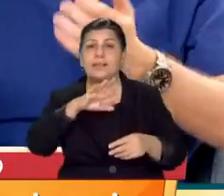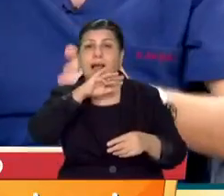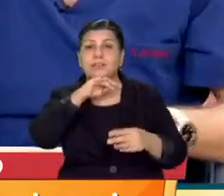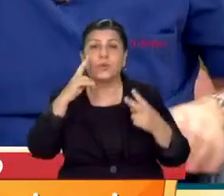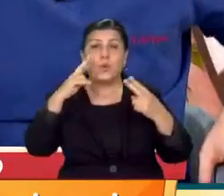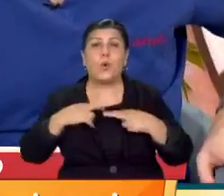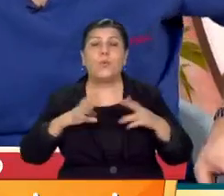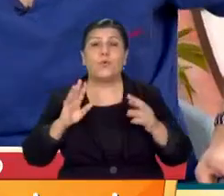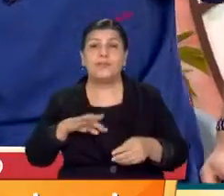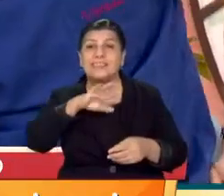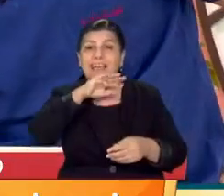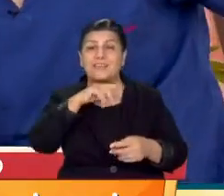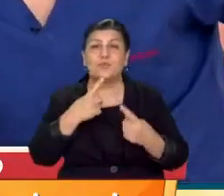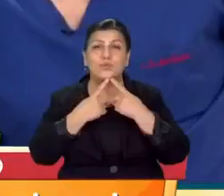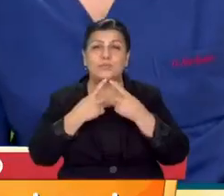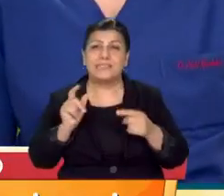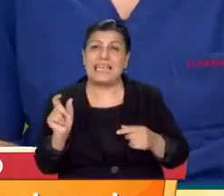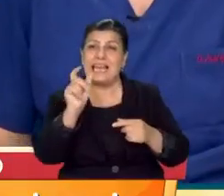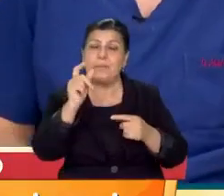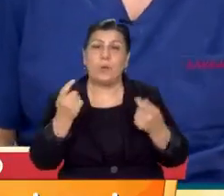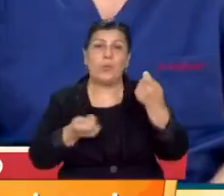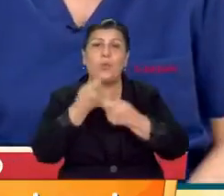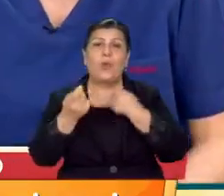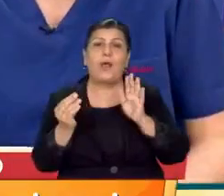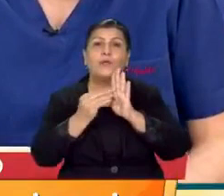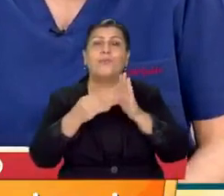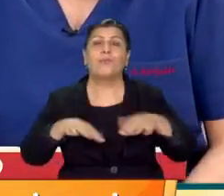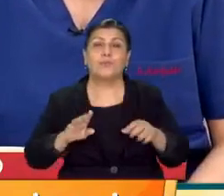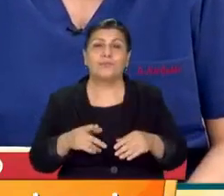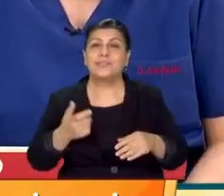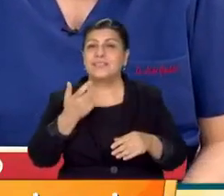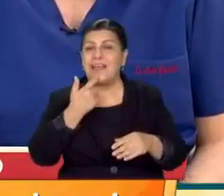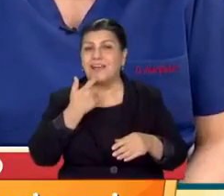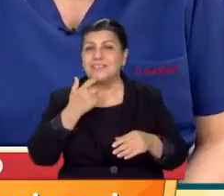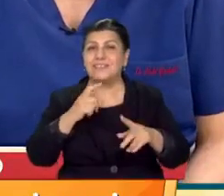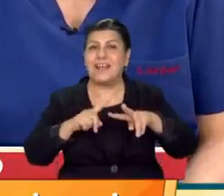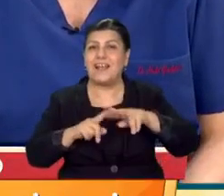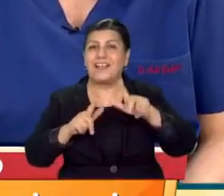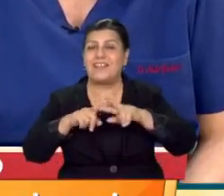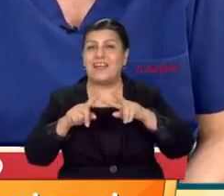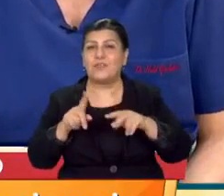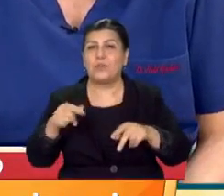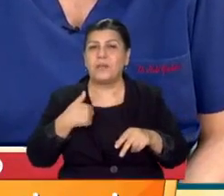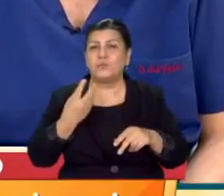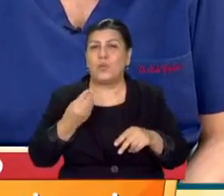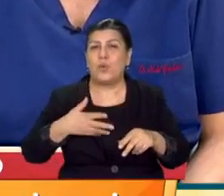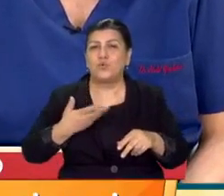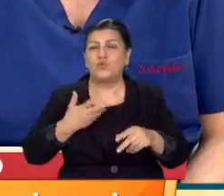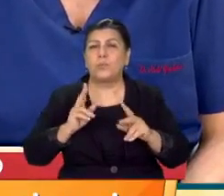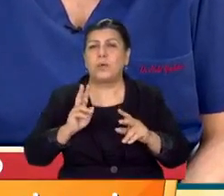uğraşıyorum o zaten yaşlı Terim Bir de kullanılmıyor artık biliyorsunuz yaşayan falan o da benim çok hoşuma gitmiyor ama